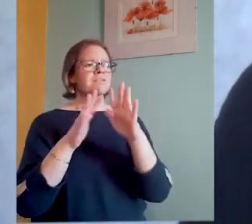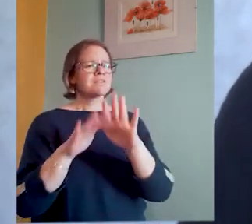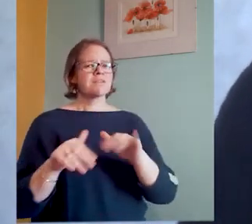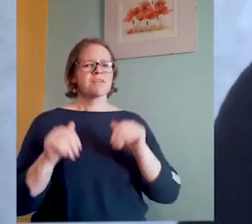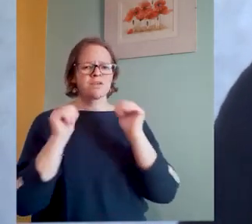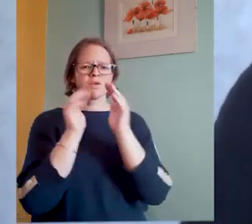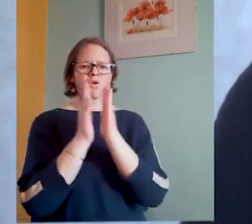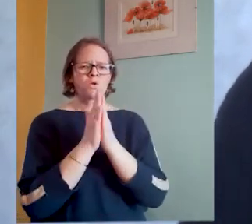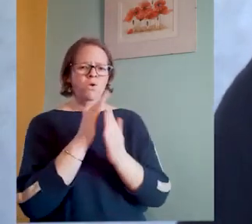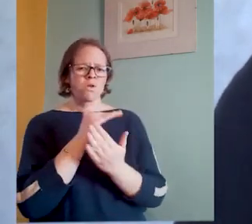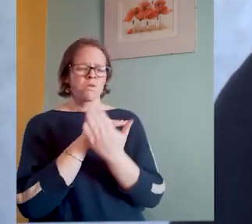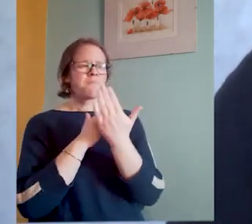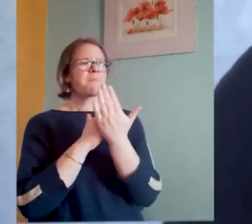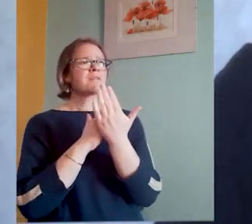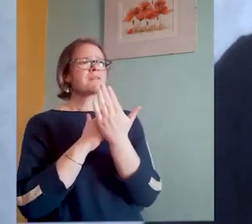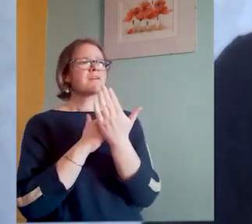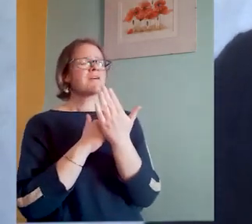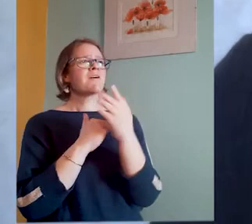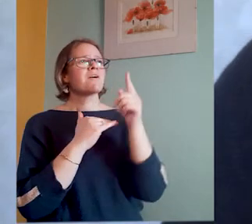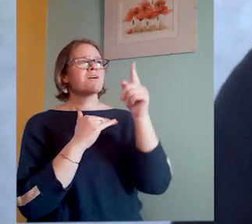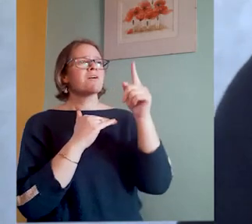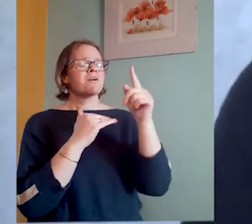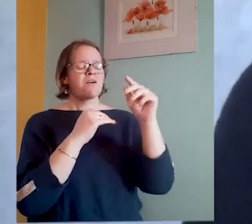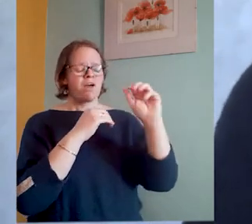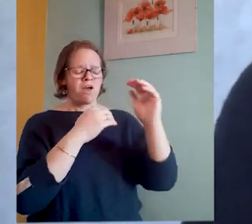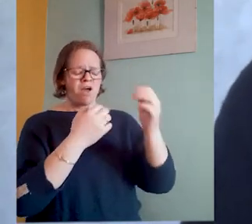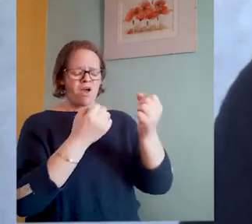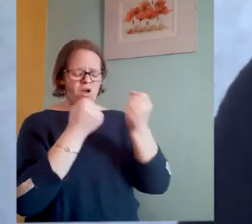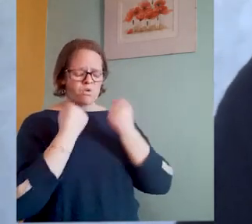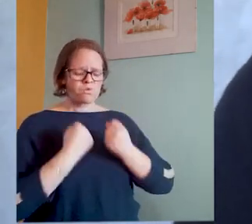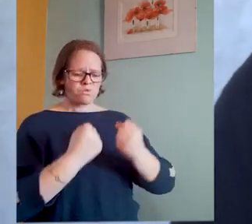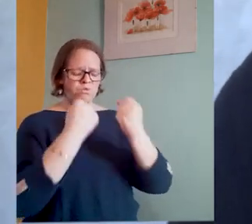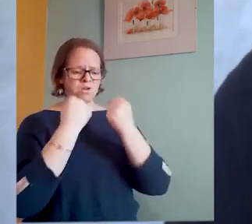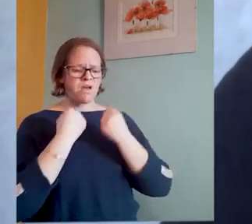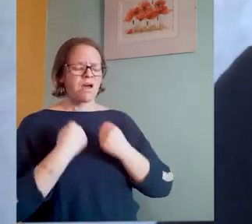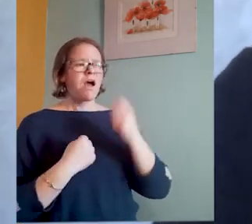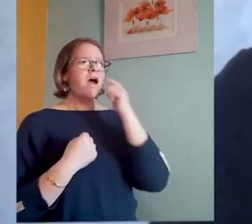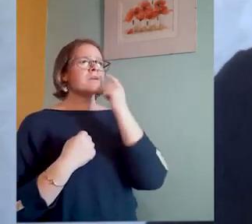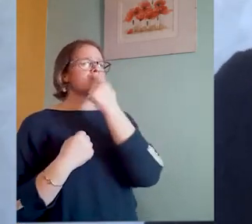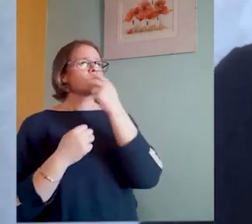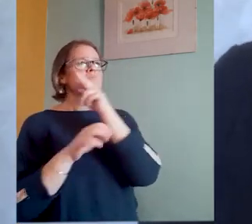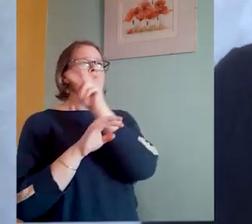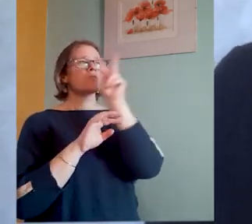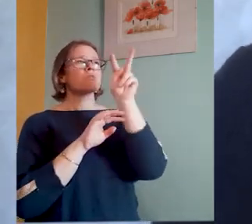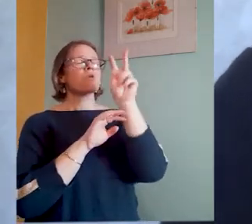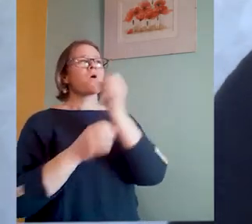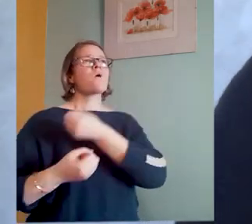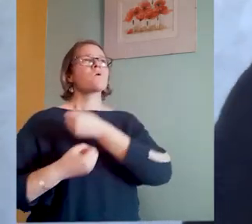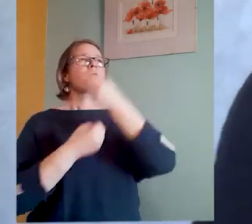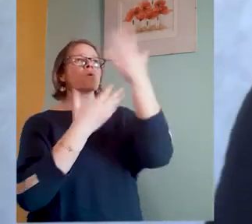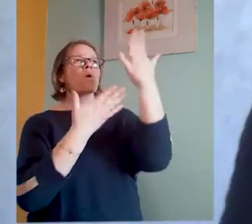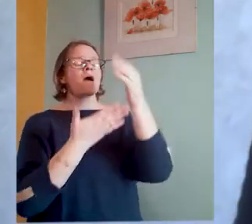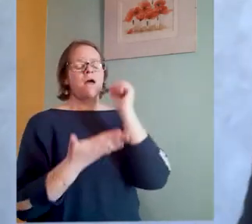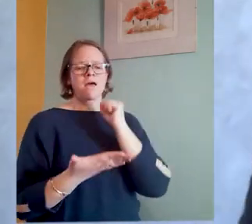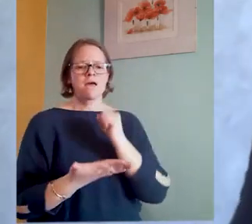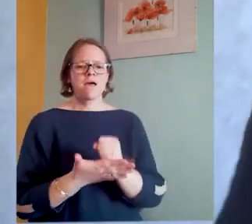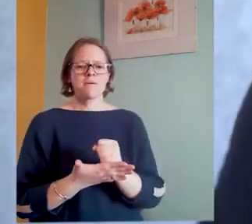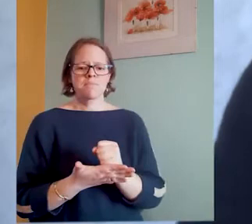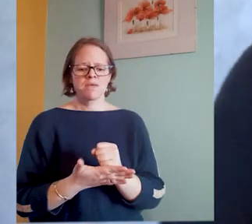de nous encourager encore à avoir les yeux fixés sur toi. À toi seul la gloire. Amen.